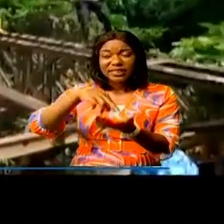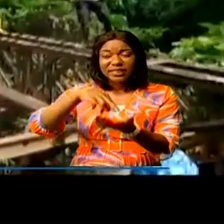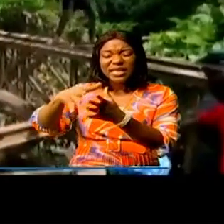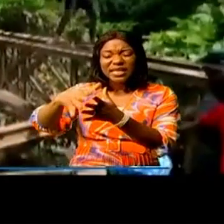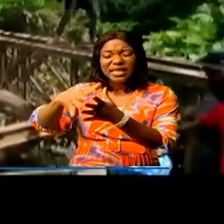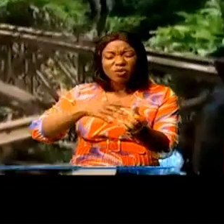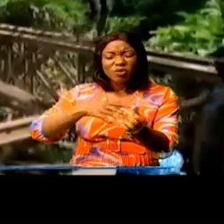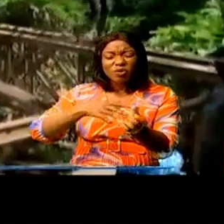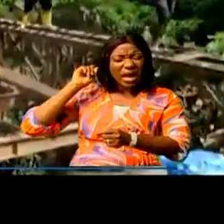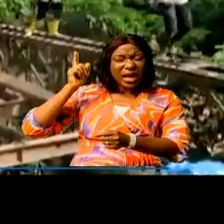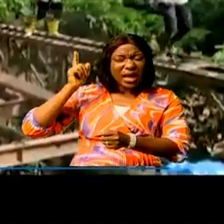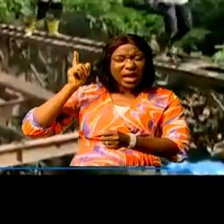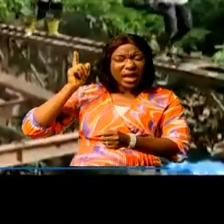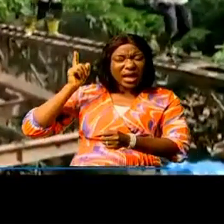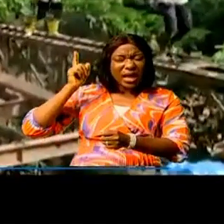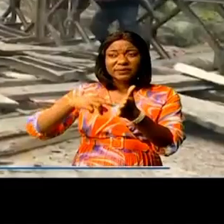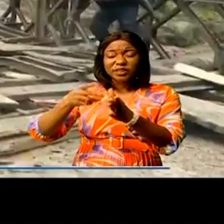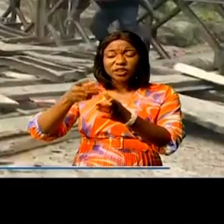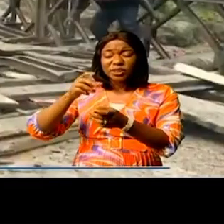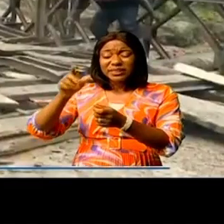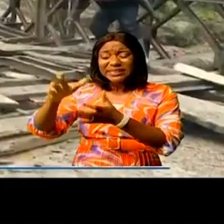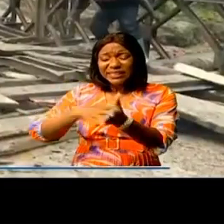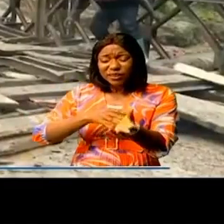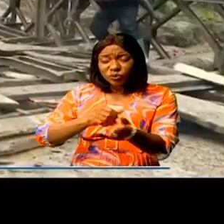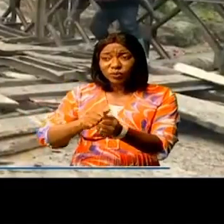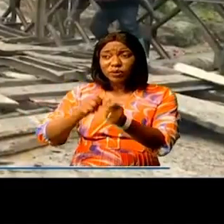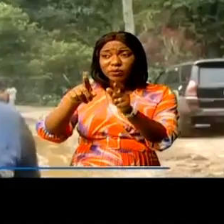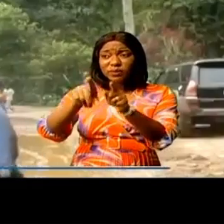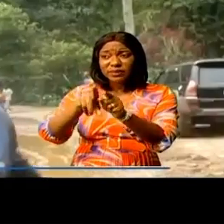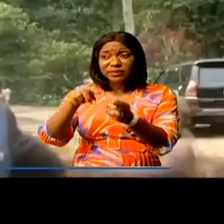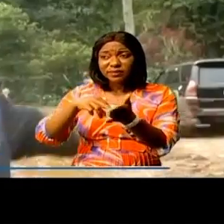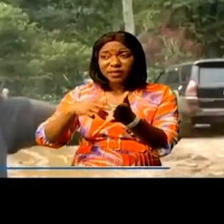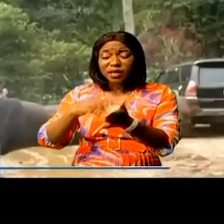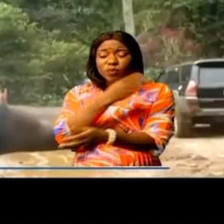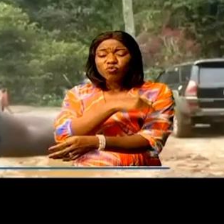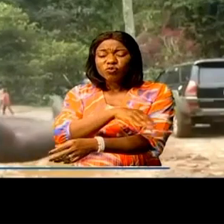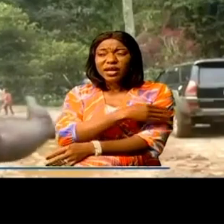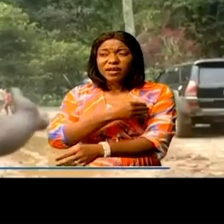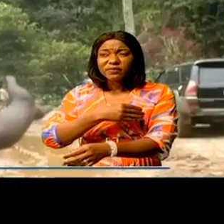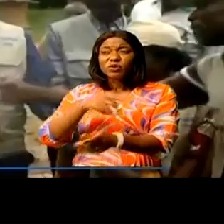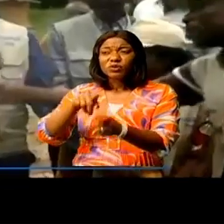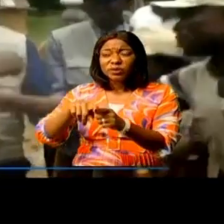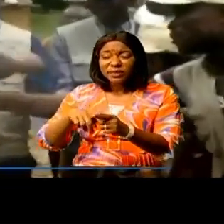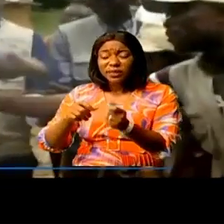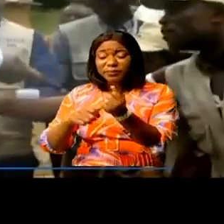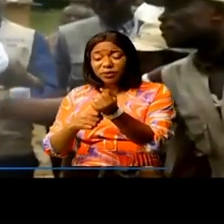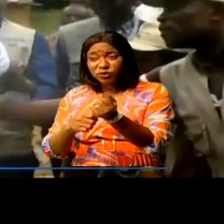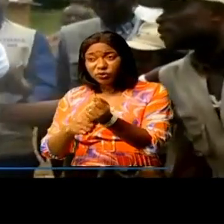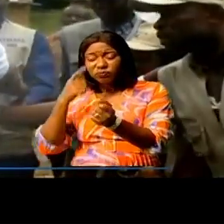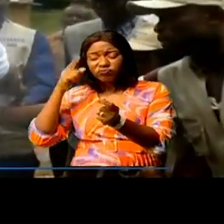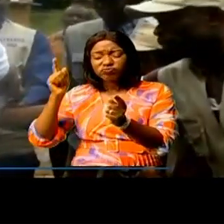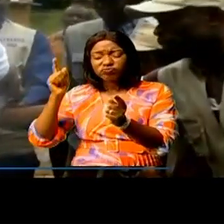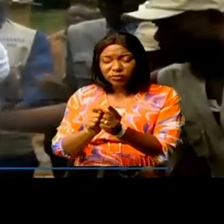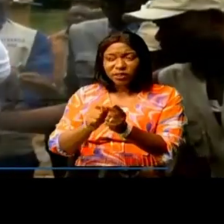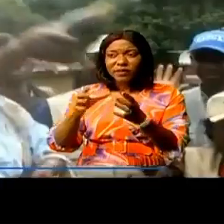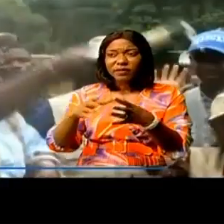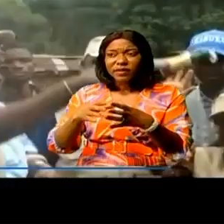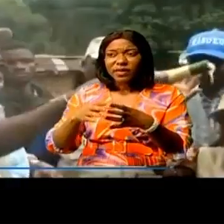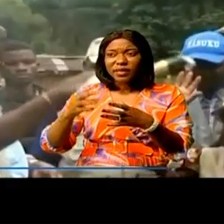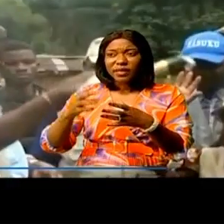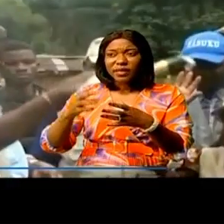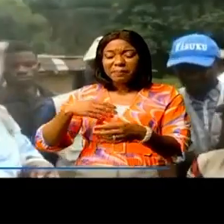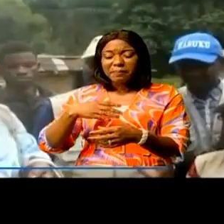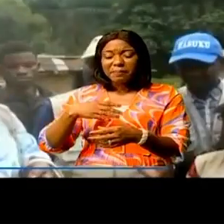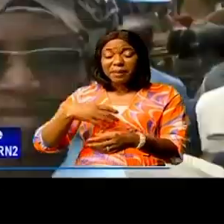entre le PK 81 et 225 de Bukavu, les transporteurs haussent les dons. Madame Jacqueline Guinguele, vice-présidente